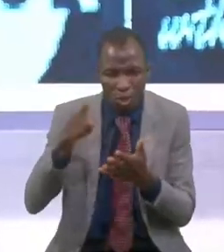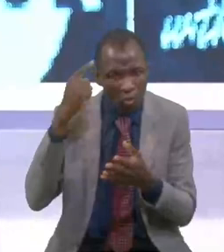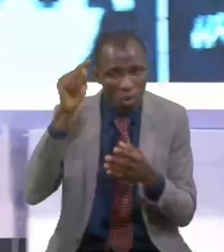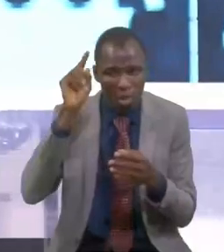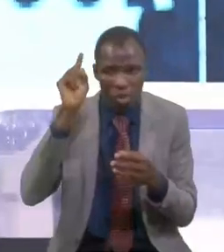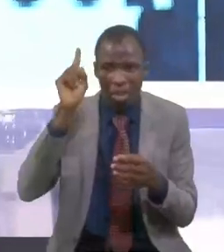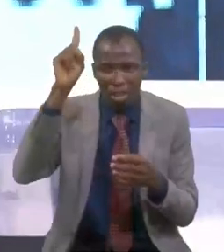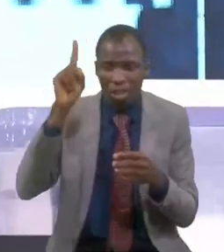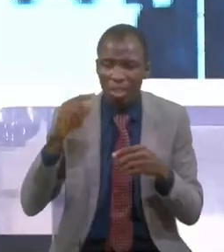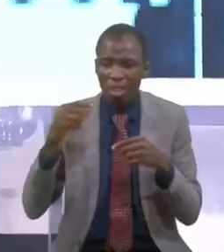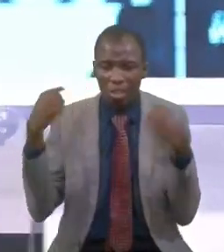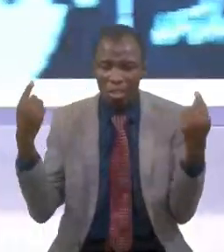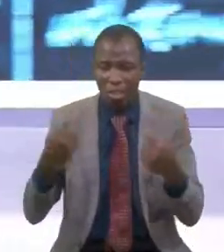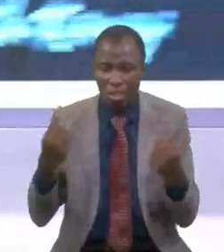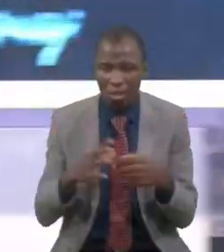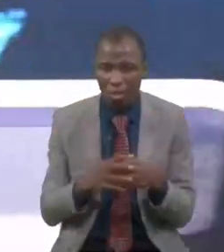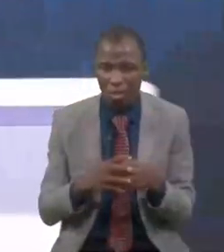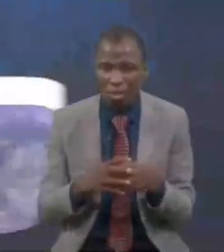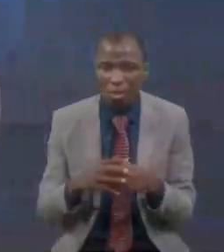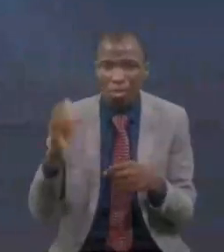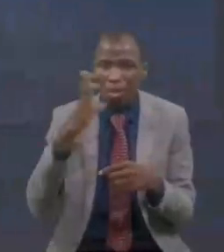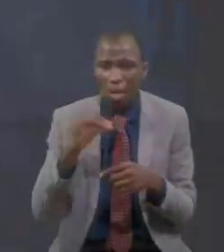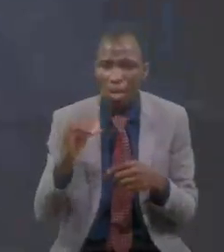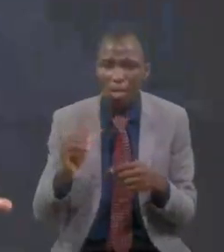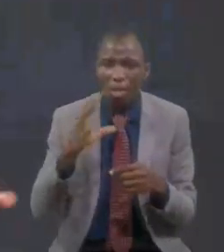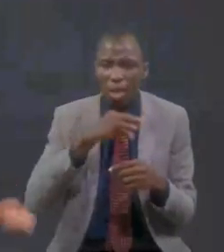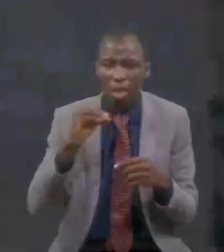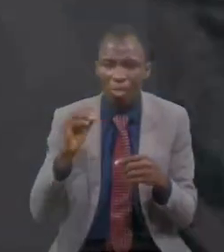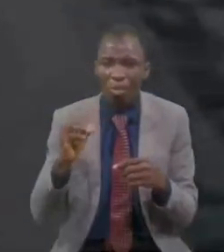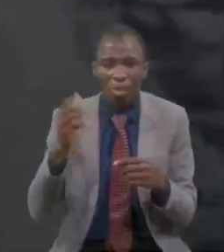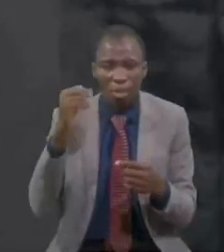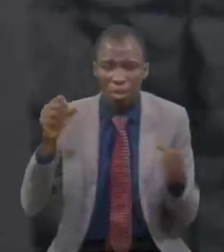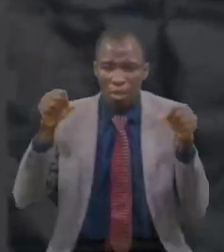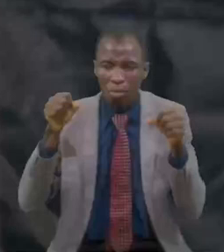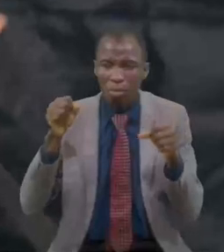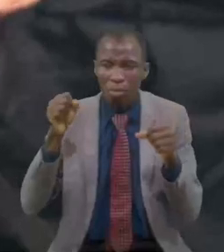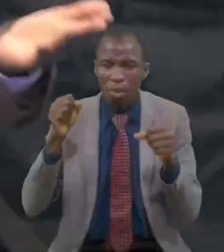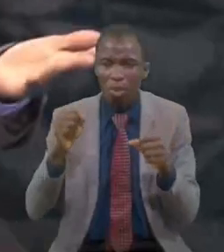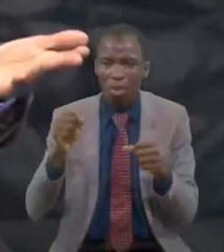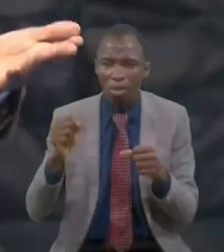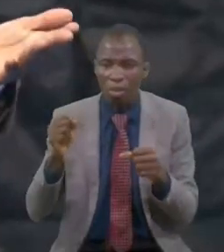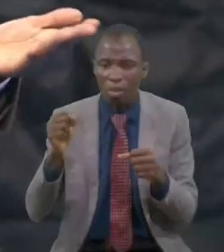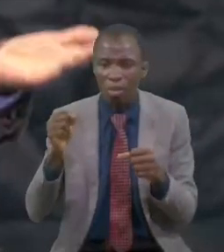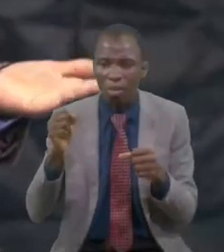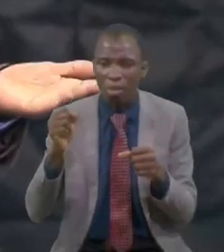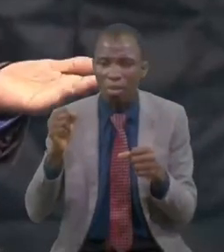blessures le jugement le châtiment qui devait venir sur le transresseur d'avoir